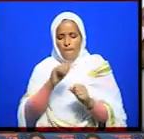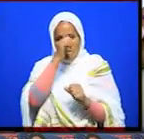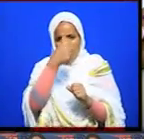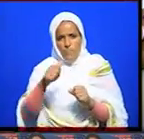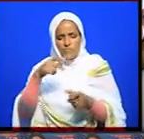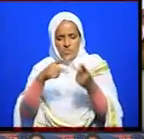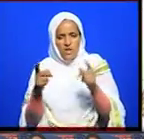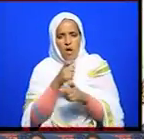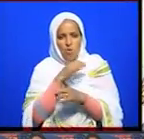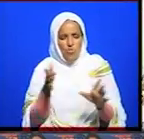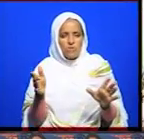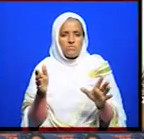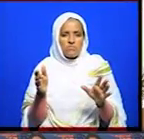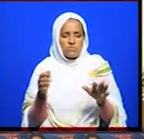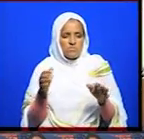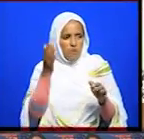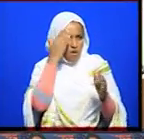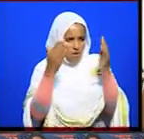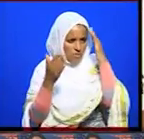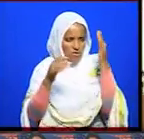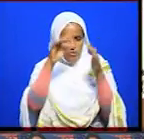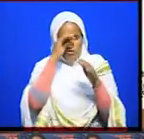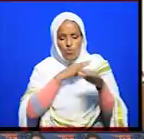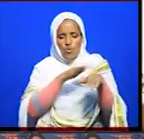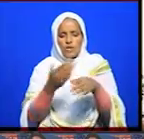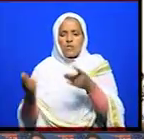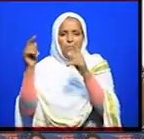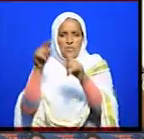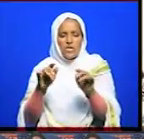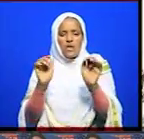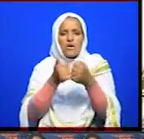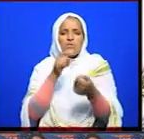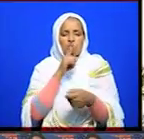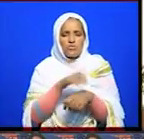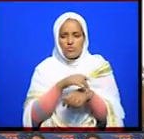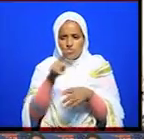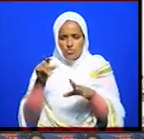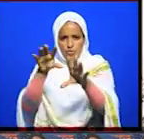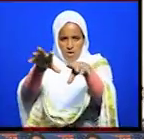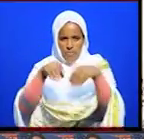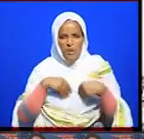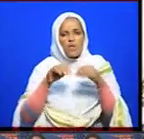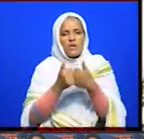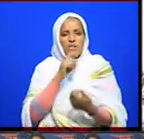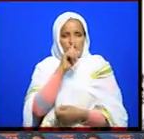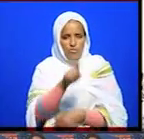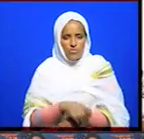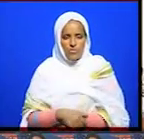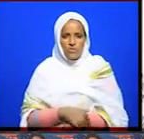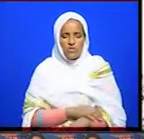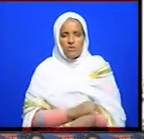ዘመድ ይኖራቸዋል እና ማንኛውም ዘመድም ያልሆነ የምትተዋወቁት ሰው እንግዳ ሆኖ ሲመጣ እንዴት